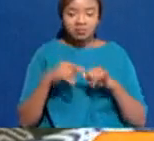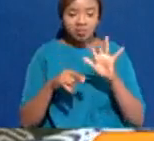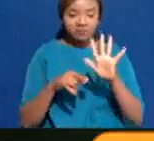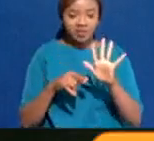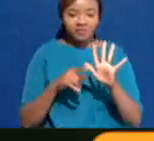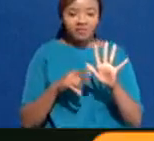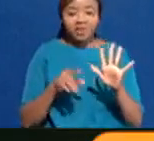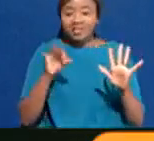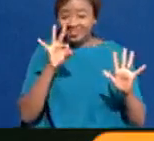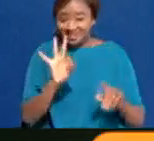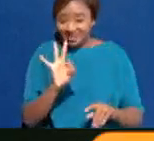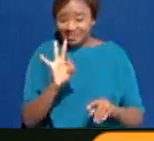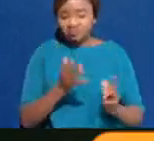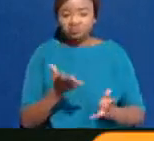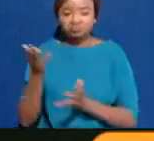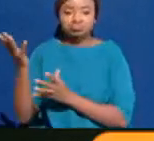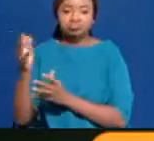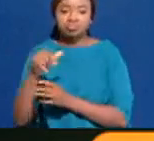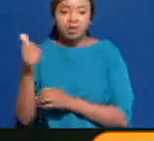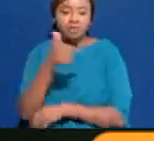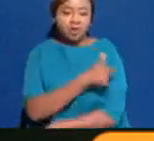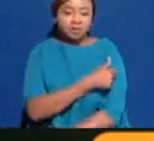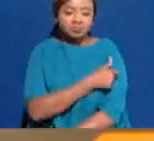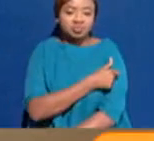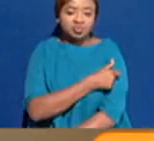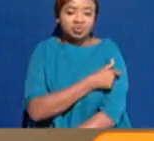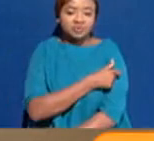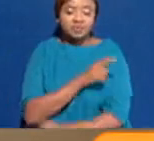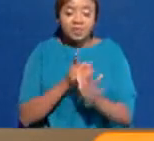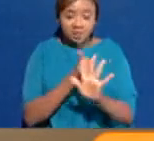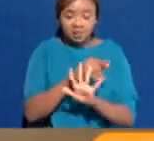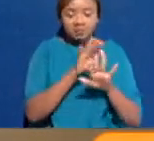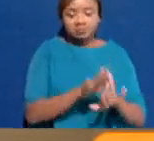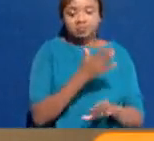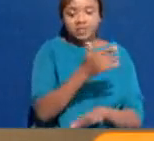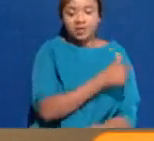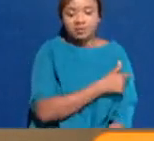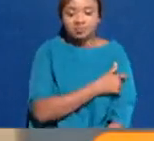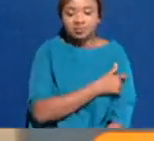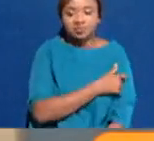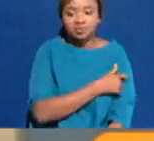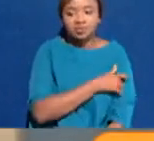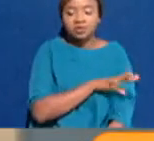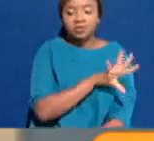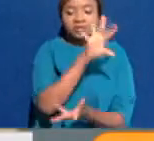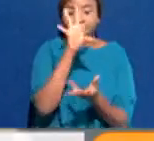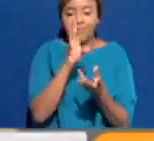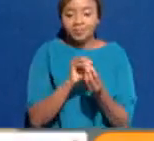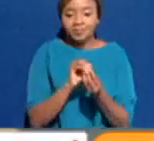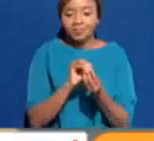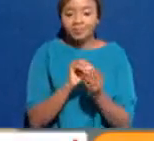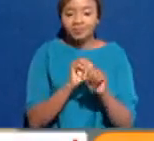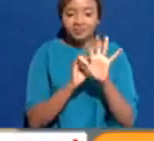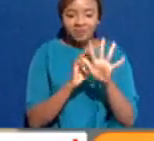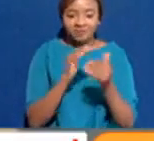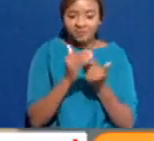kuwasafirisha watatu hadi hospitali ya rufaa ya Samburu mjini Maralal kwa matibabu zaidi. In total we managed to attend to